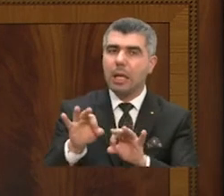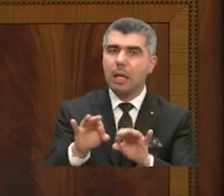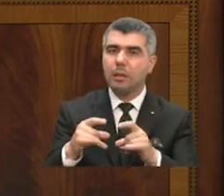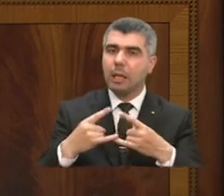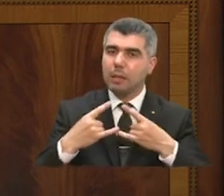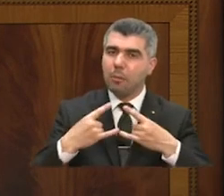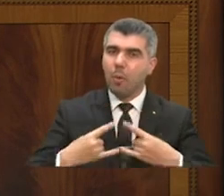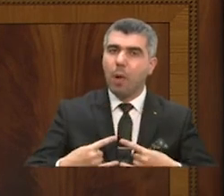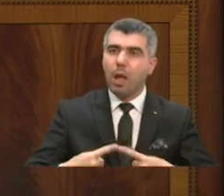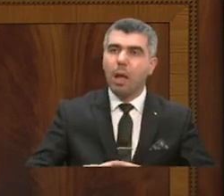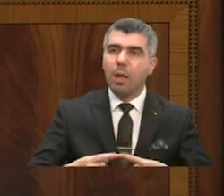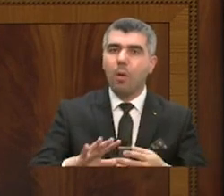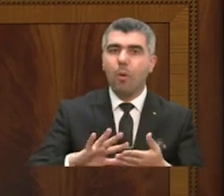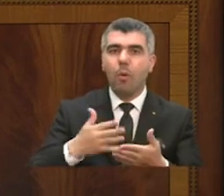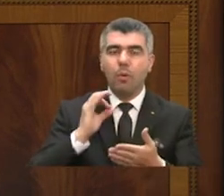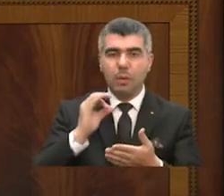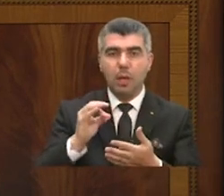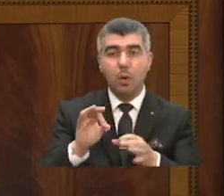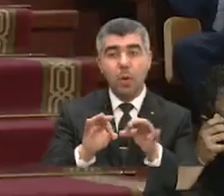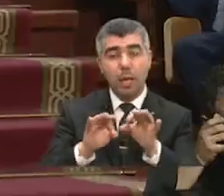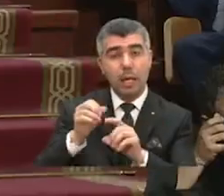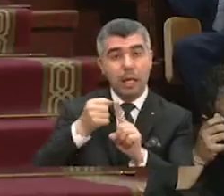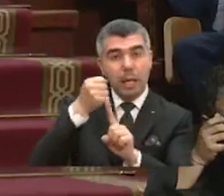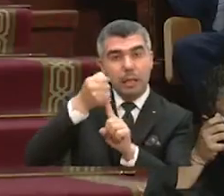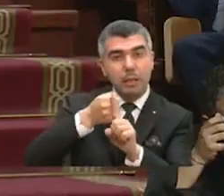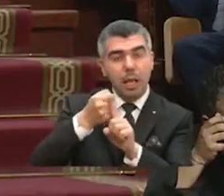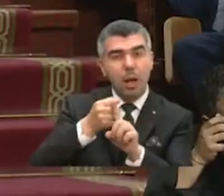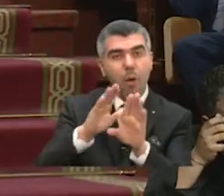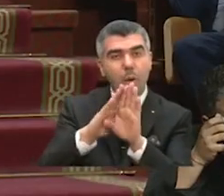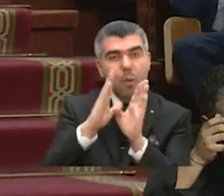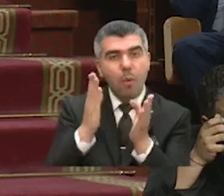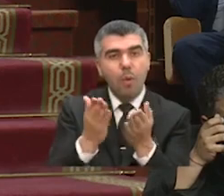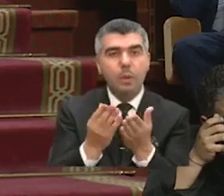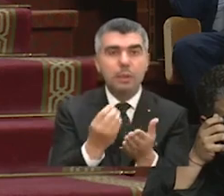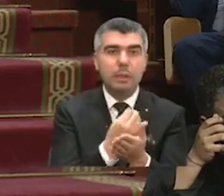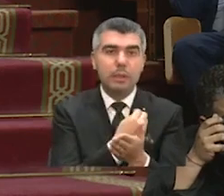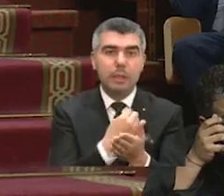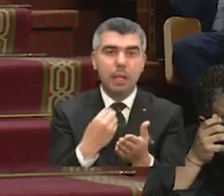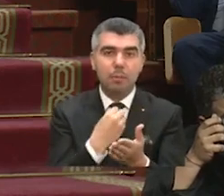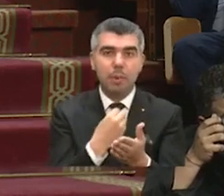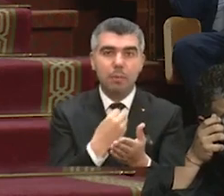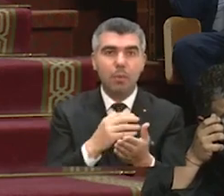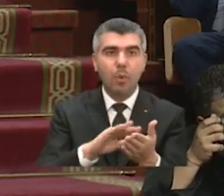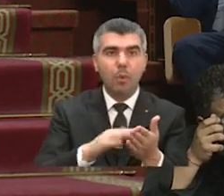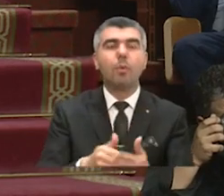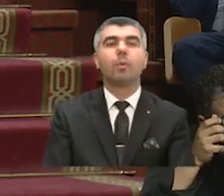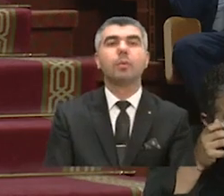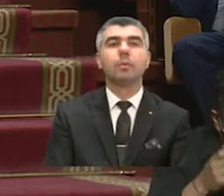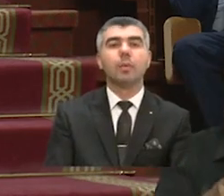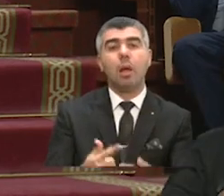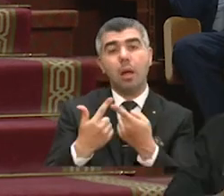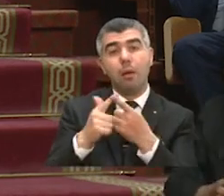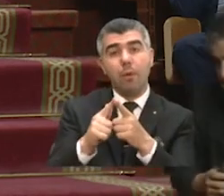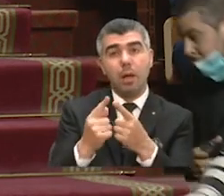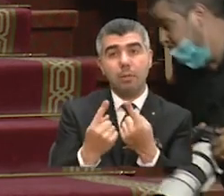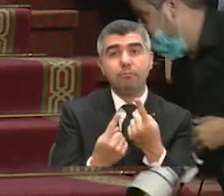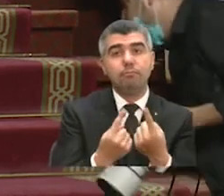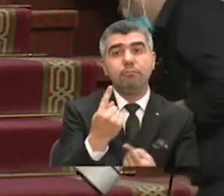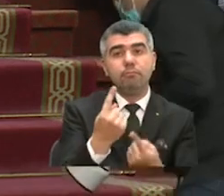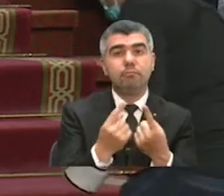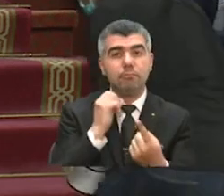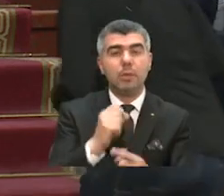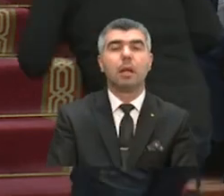السابقة أن الإصلاح الحقيقي والهيكلي للمنظومة الصحية لا يقتصر على الجزئيات